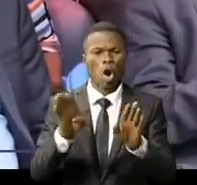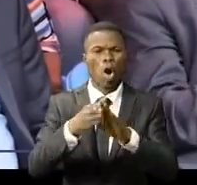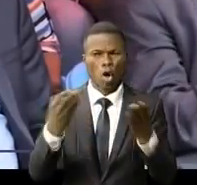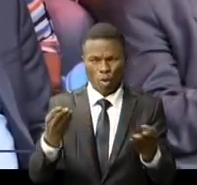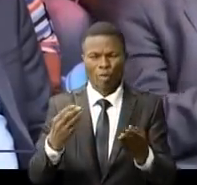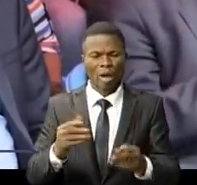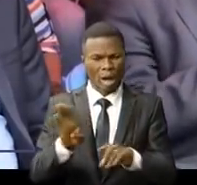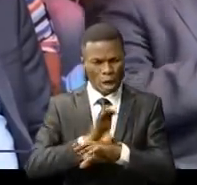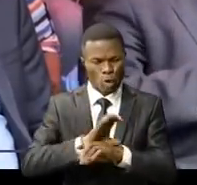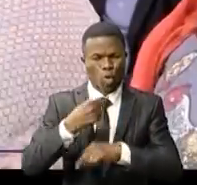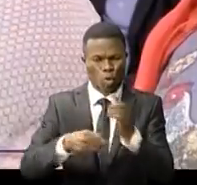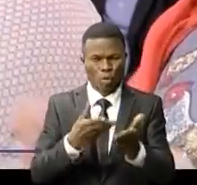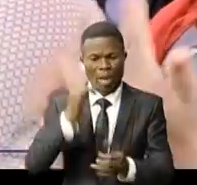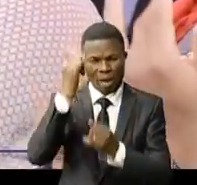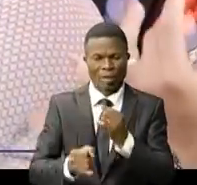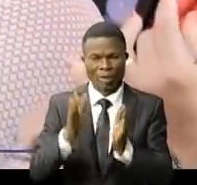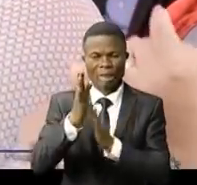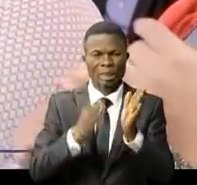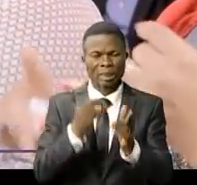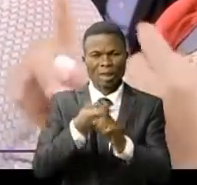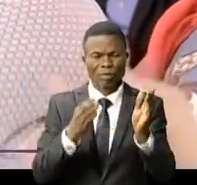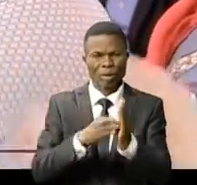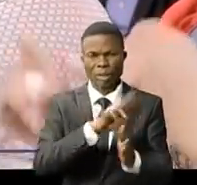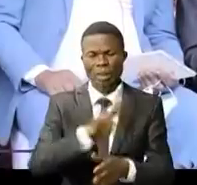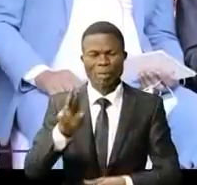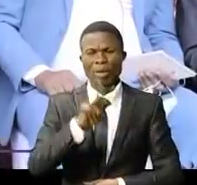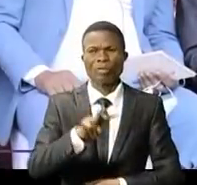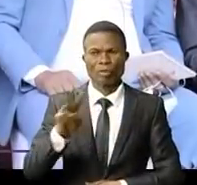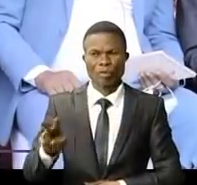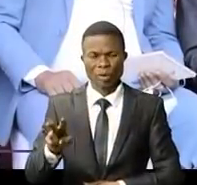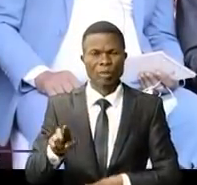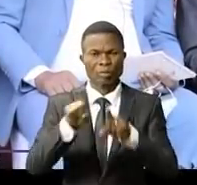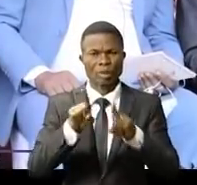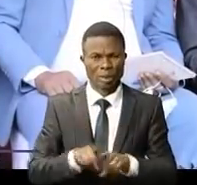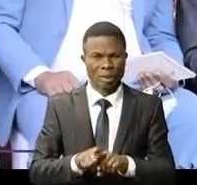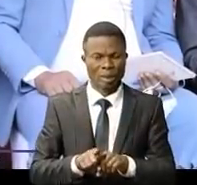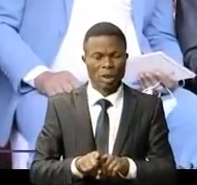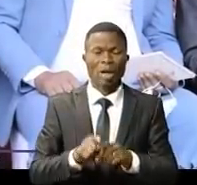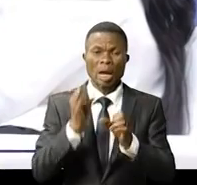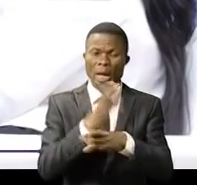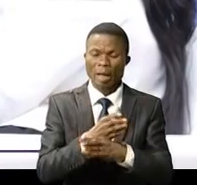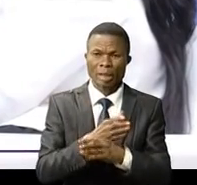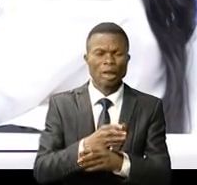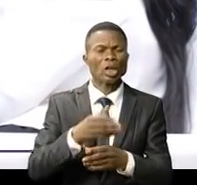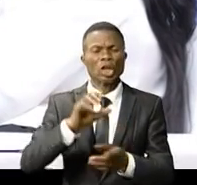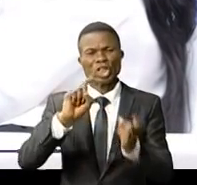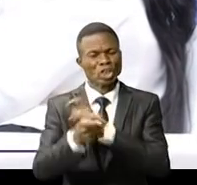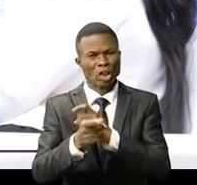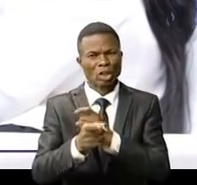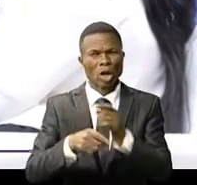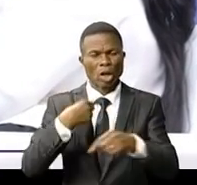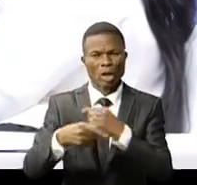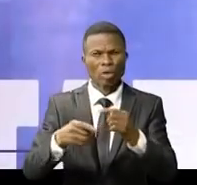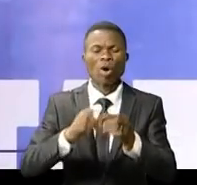octobre 2021 et la clôture à la date du 19 septembre 2022. Étant donné qu'il n'y a aucune disposition légale qui exige le début